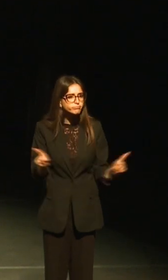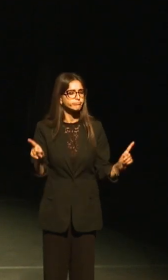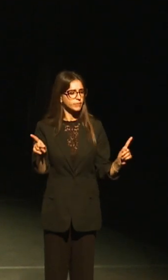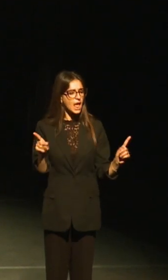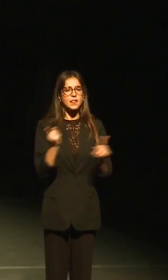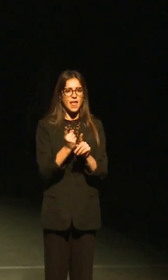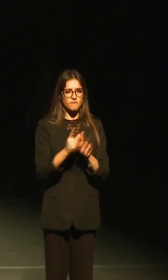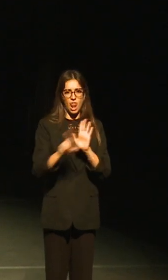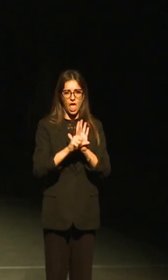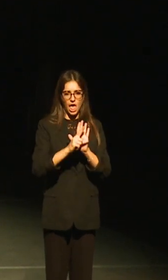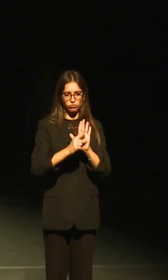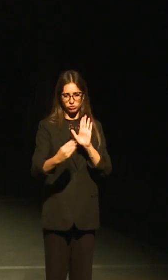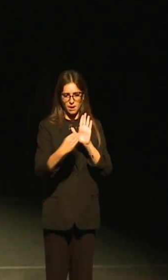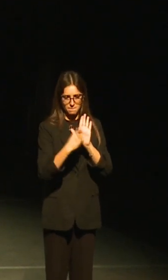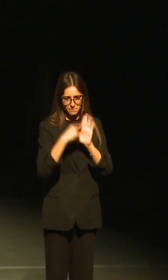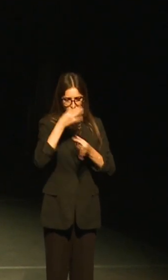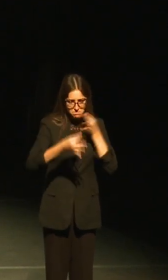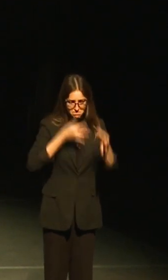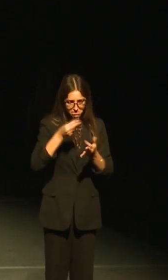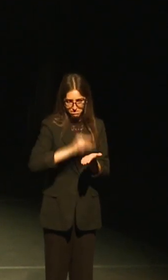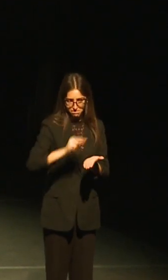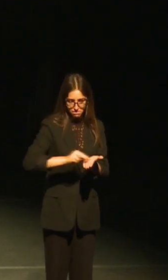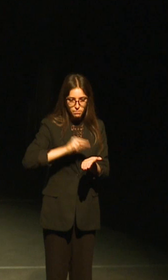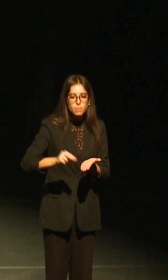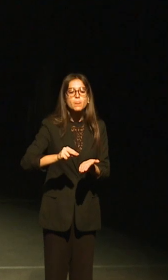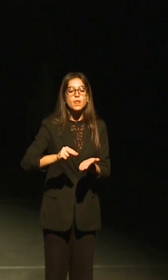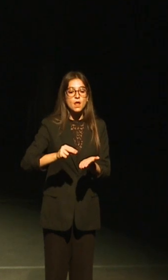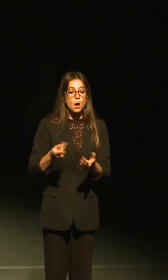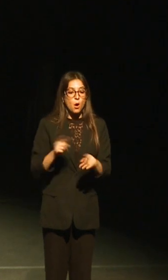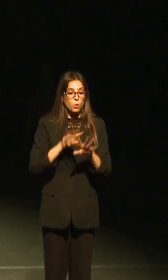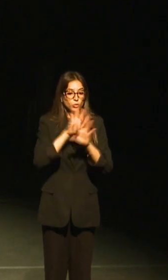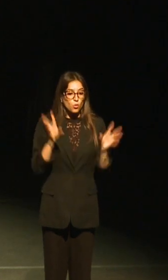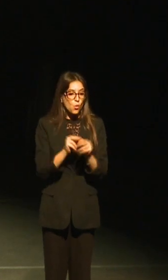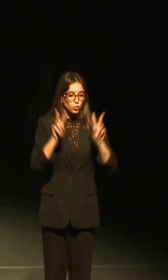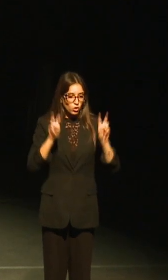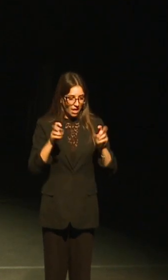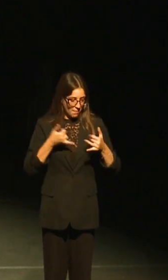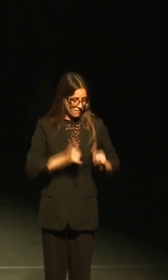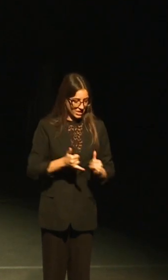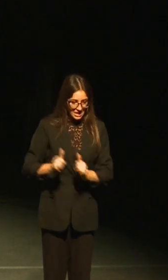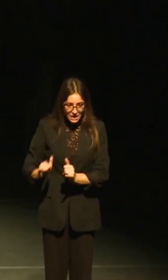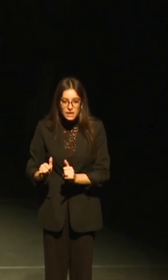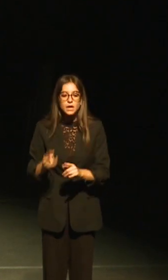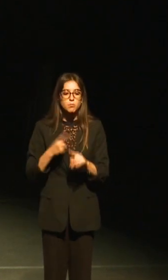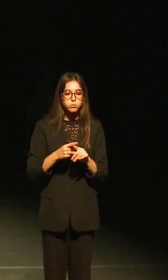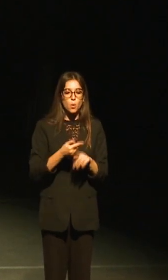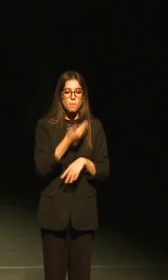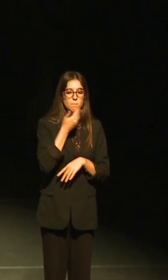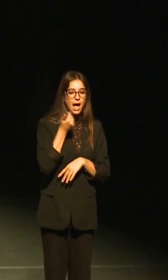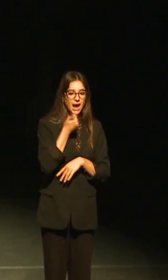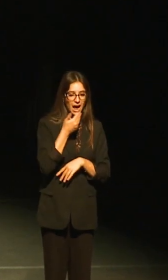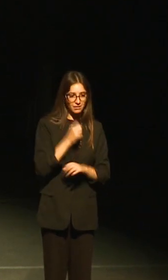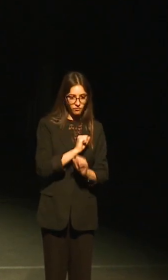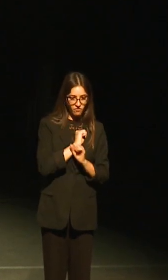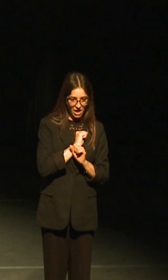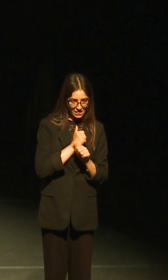e sono appunto la parte sulla filiazione e in particolare la mancanza dell'obbligo di fedeltà e poi